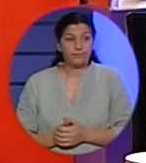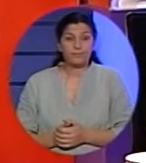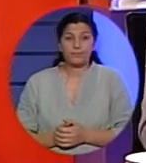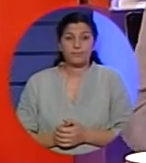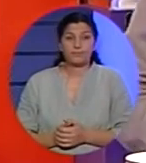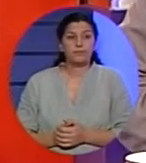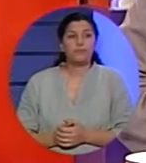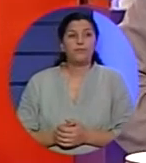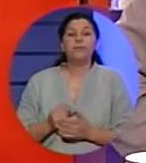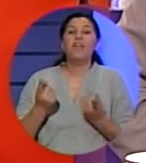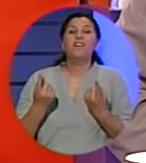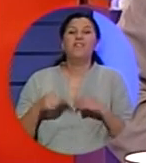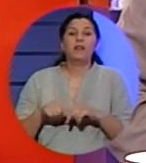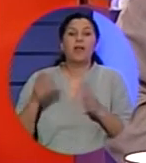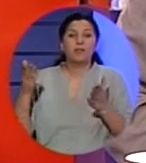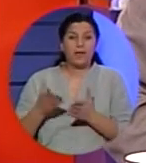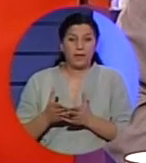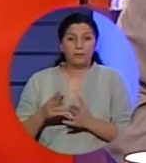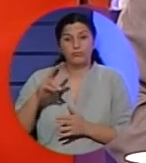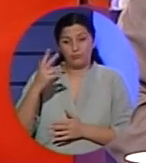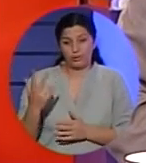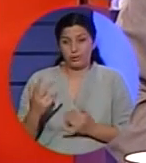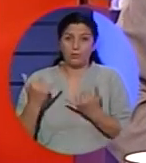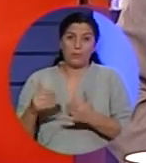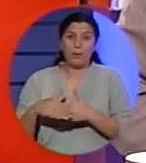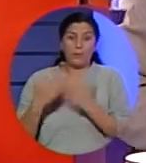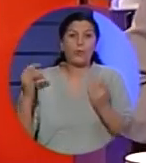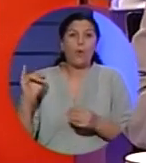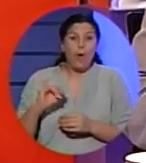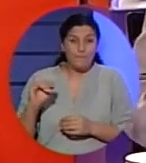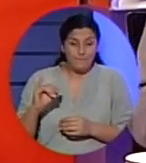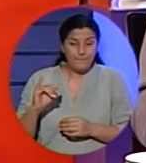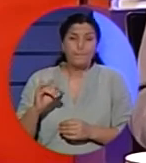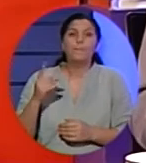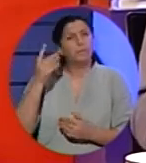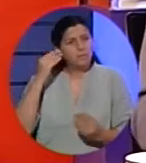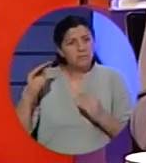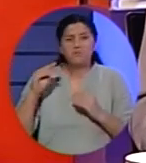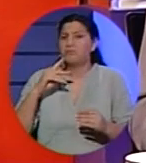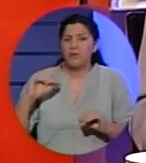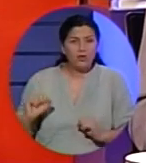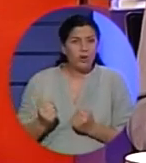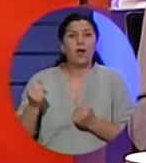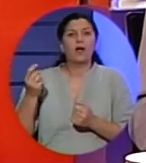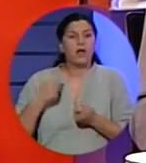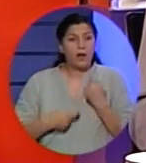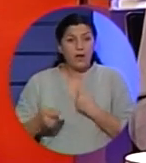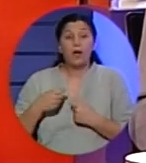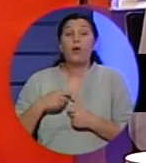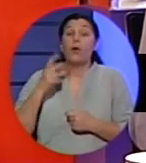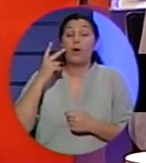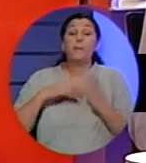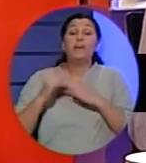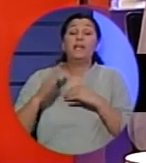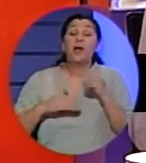כבד כיסה את ועידת הנגב השלישית שנפתחה הבוקר בירוחם. לצד ההכרזות על מנופים והשקעות כלכליות, מתברר כי בנייתה